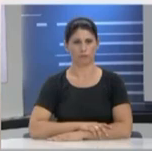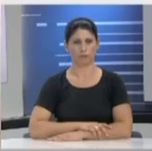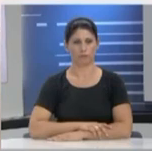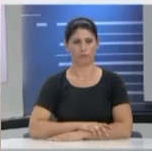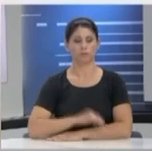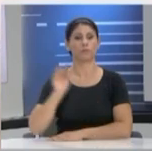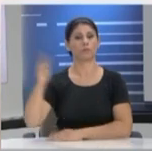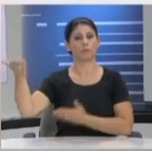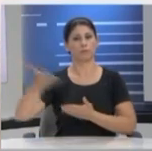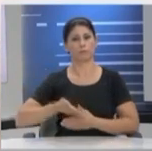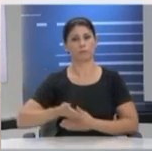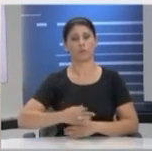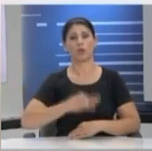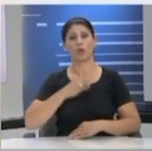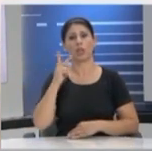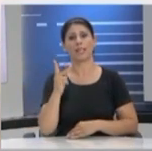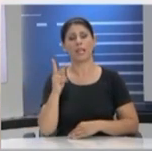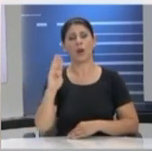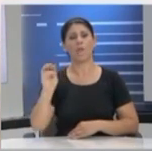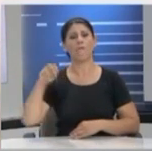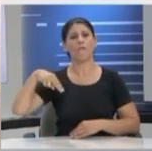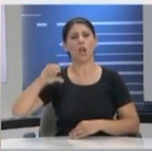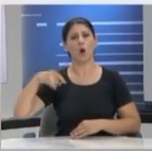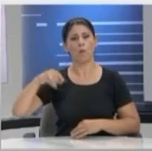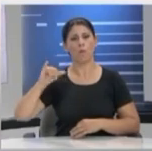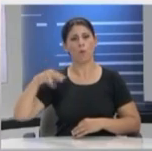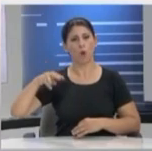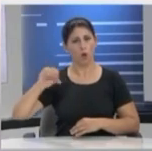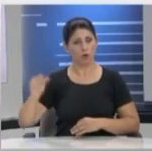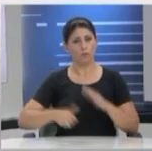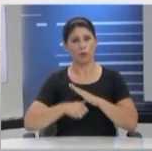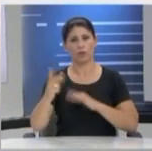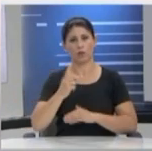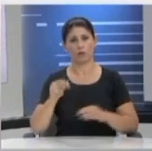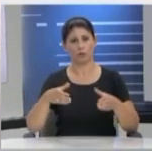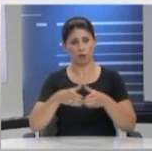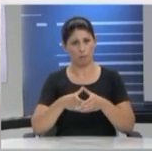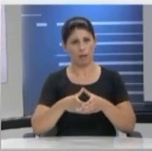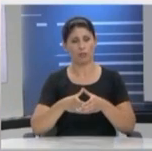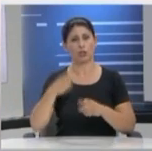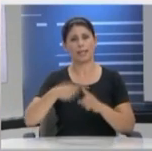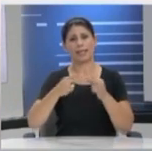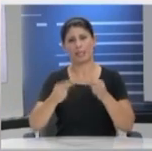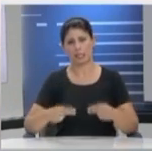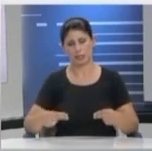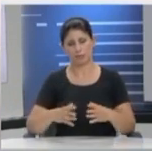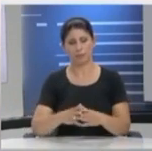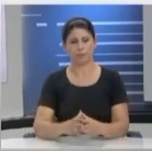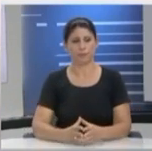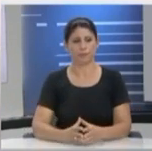Καλείται στο βήμα ο κύριος Κυριάκος Βελόπουλος, πρόεδρος της κοινοβουλευτικής ομάδος Ελληνική Λύση.